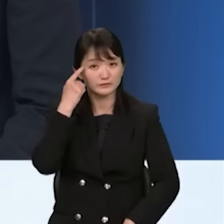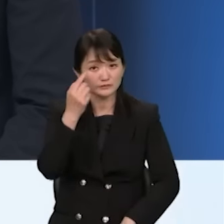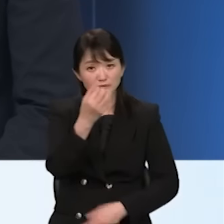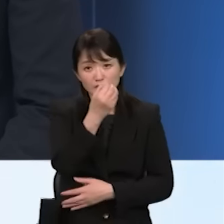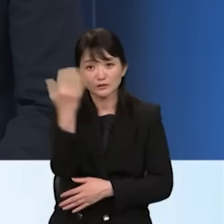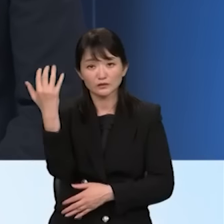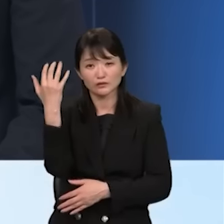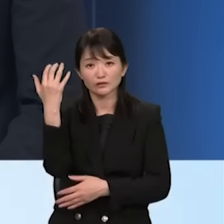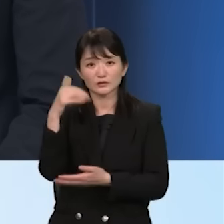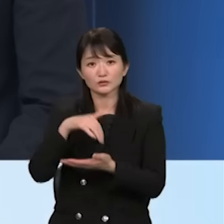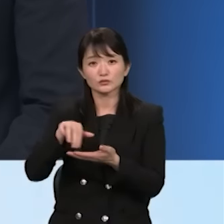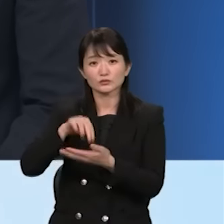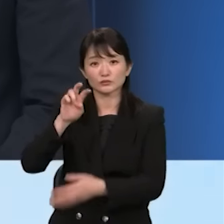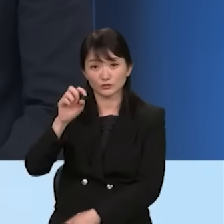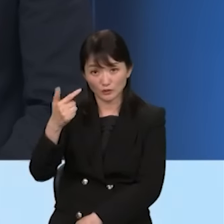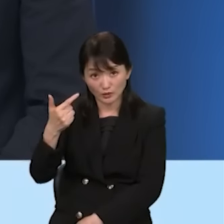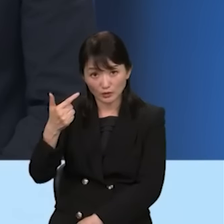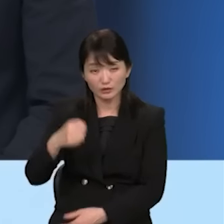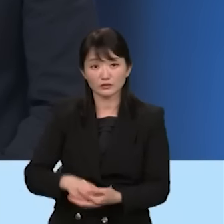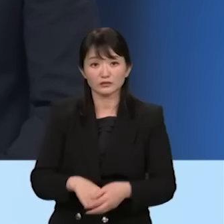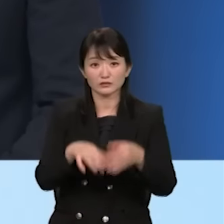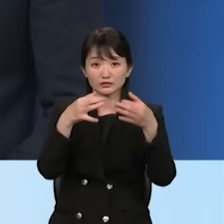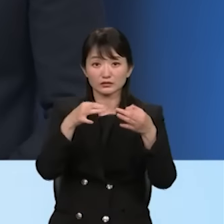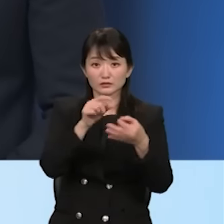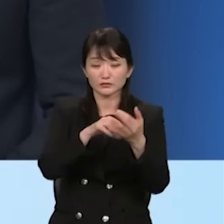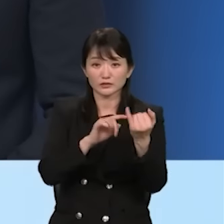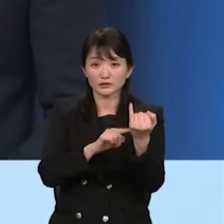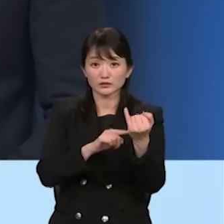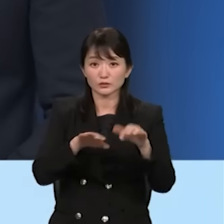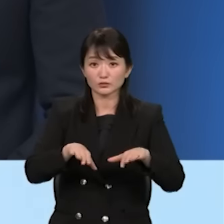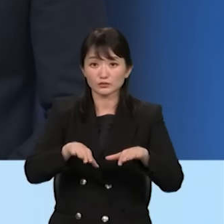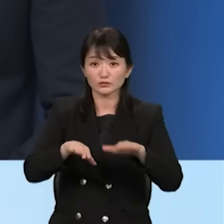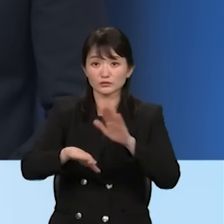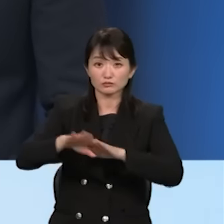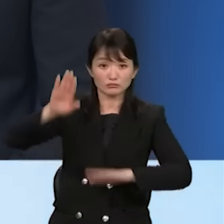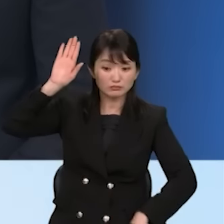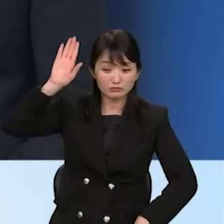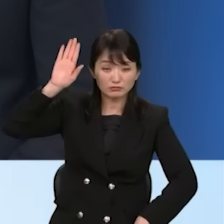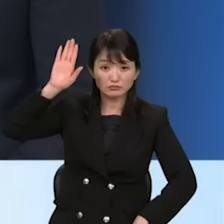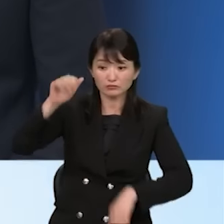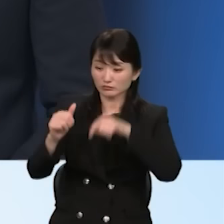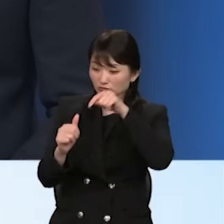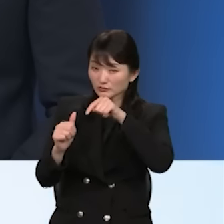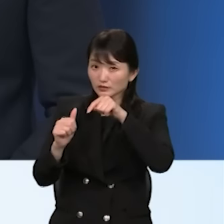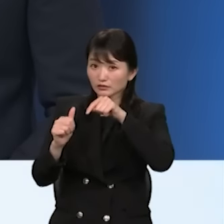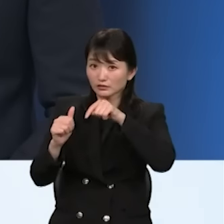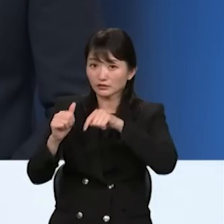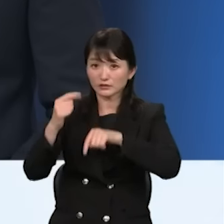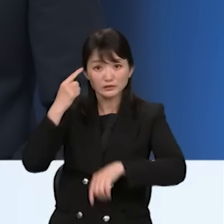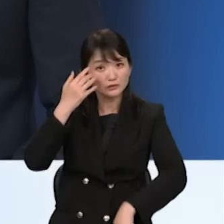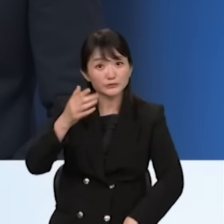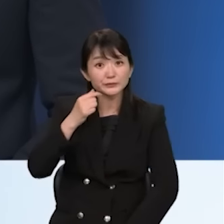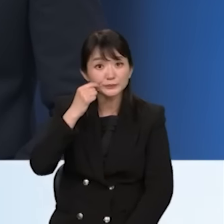언론사가 26곳이었다는데 김태형 기자는 계속 오늘 손을 들었지만 질문 기회를 얻지 못한 거죠?